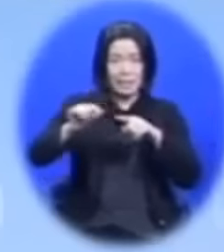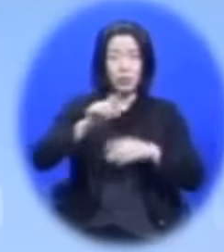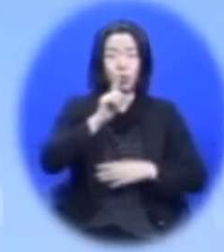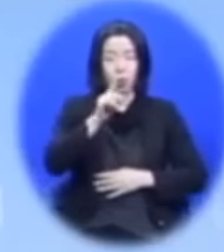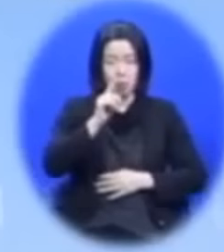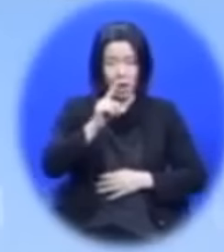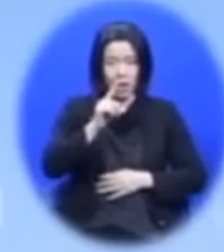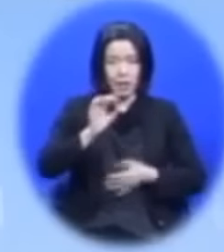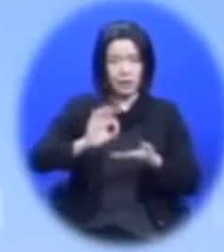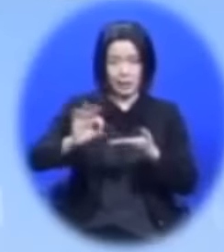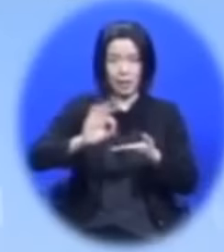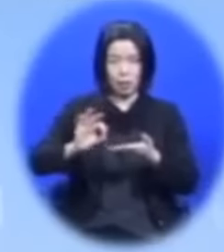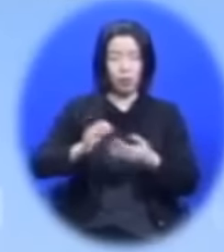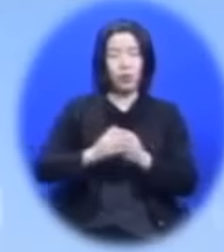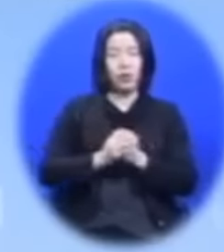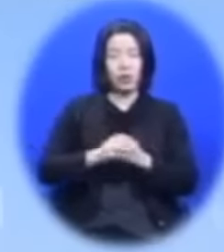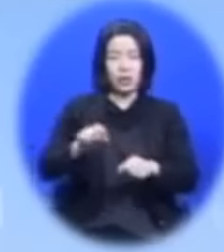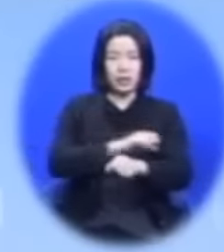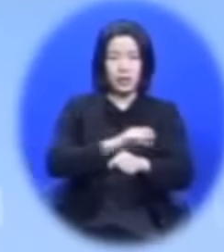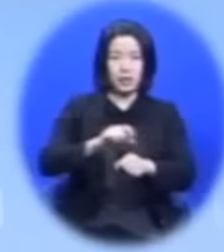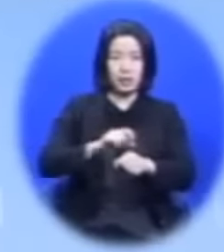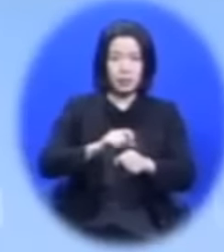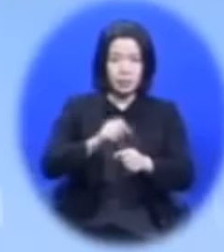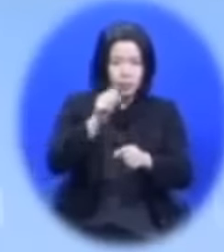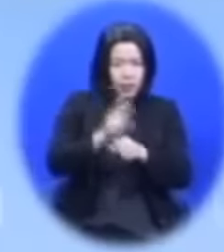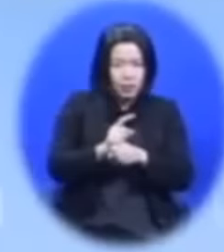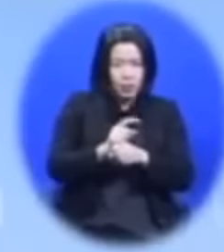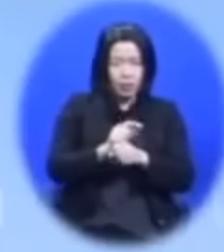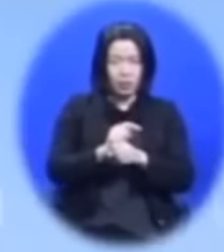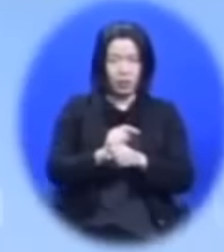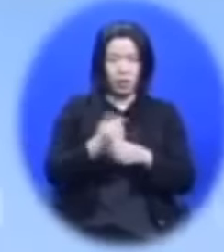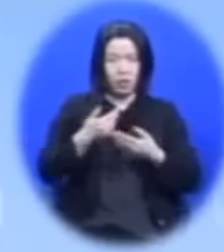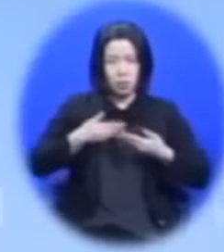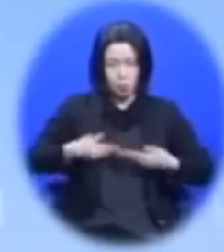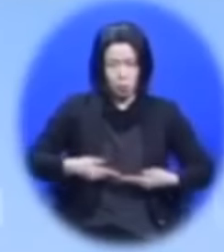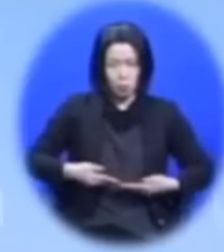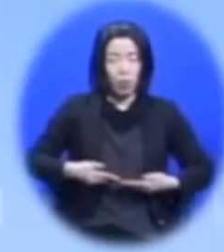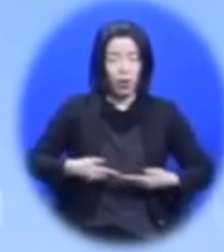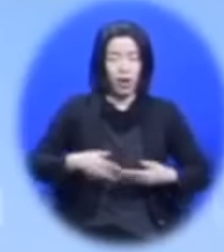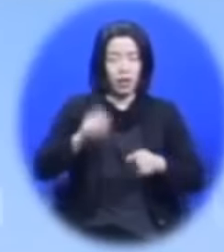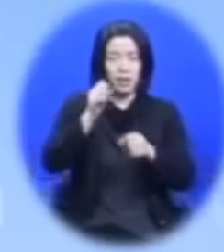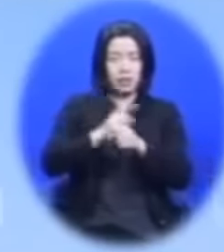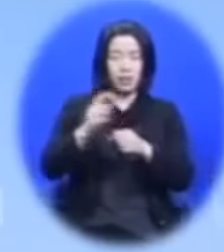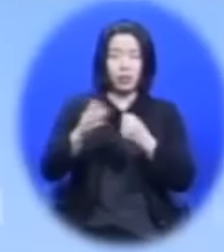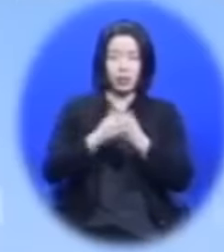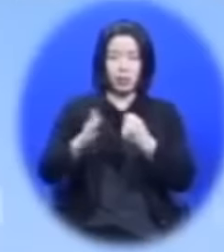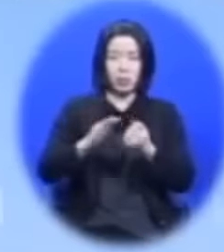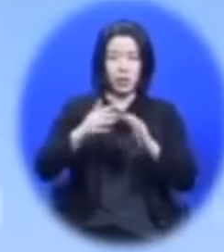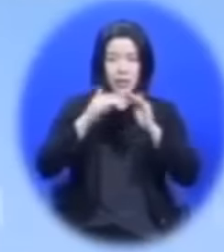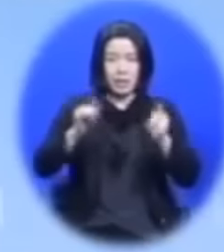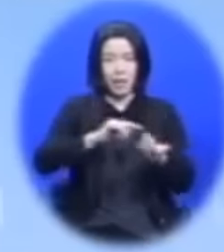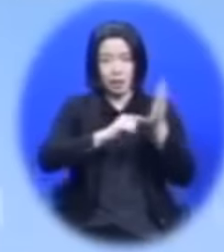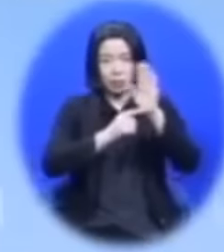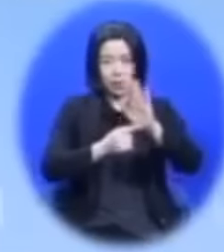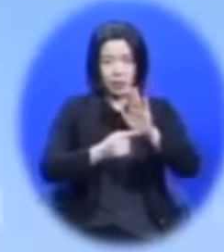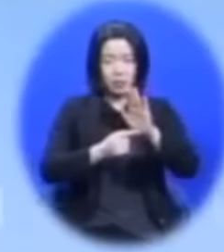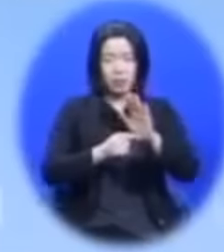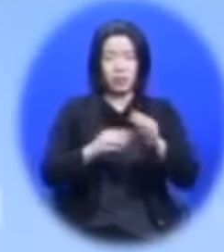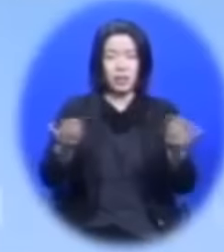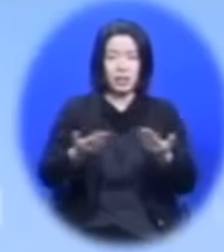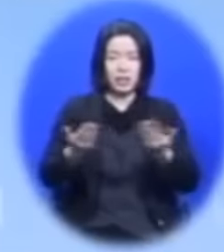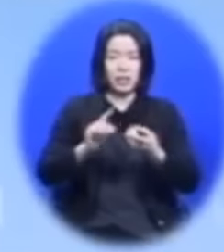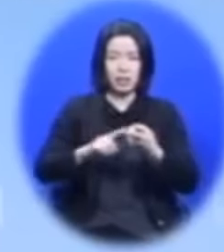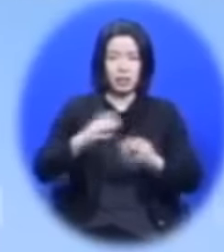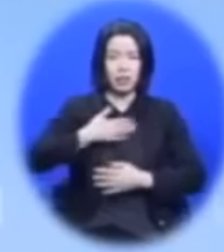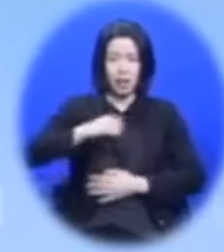쓰고 특히 성격이 내성적인 성격이라 사람들 앞에 그렇게 나서는 일이 굉장히 저